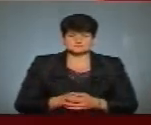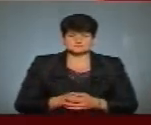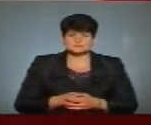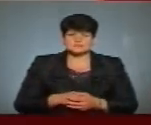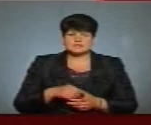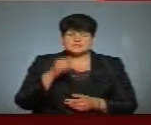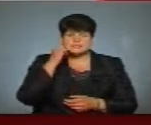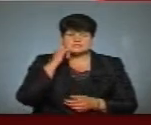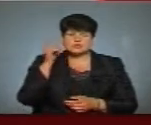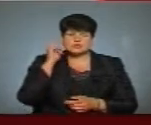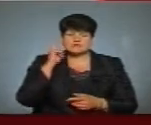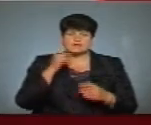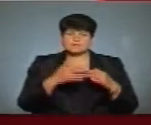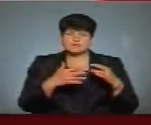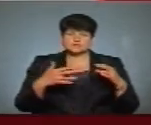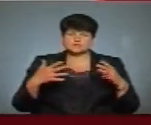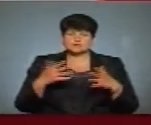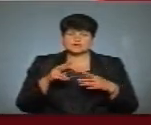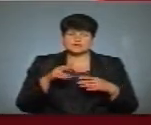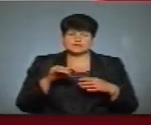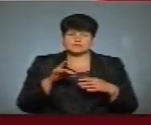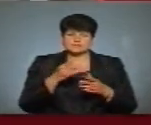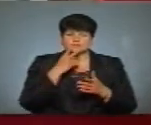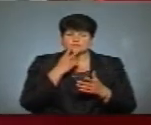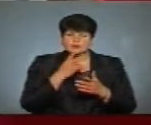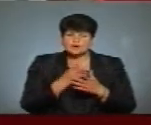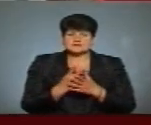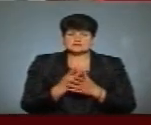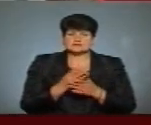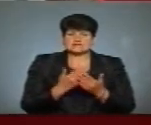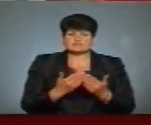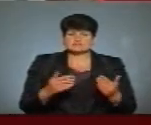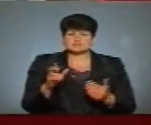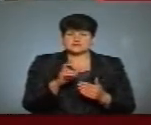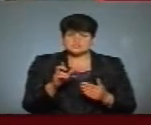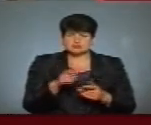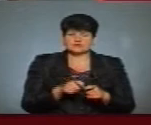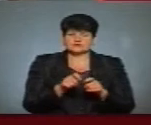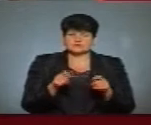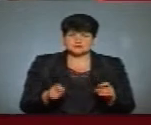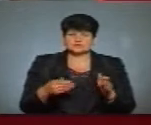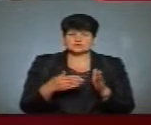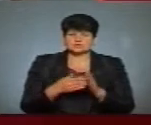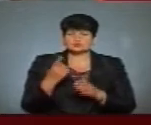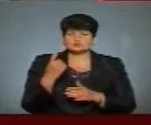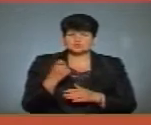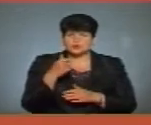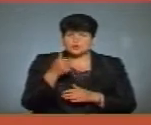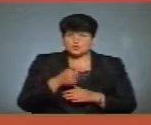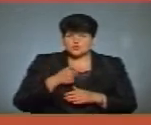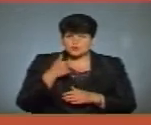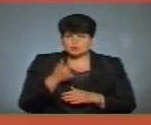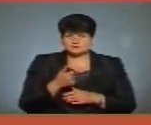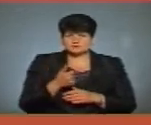Старовинні бандури та ліри презентували на виставці у Бережанах, яку відкрили до 100-річчя з дня народження бандуриста Зіновія Штокалка.